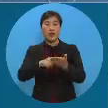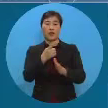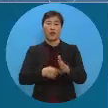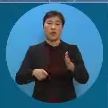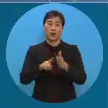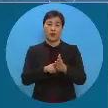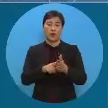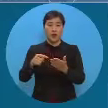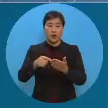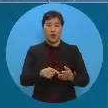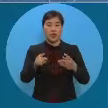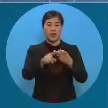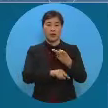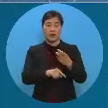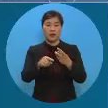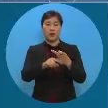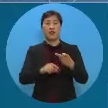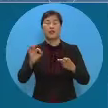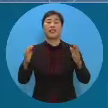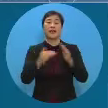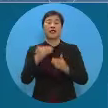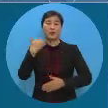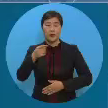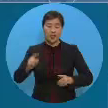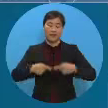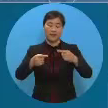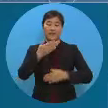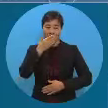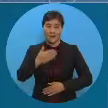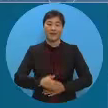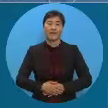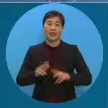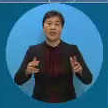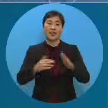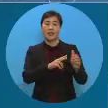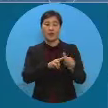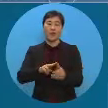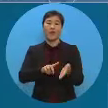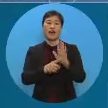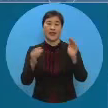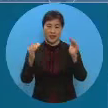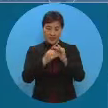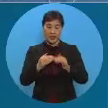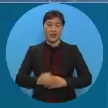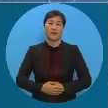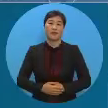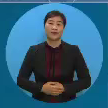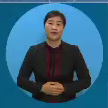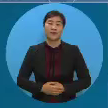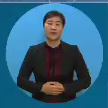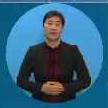경관을 발굴하기 위한 것으로 공모 접수는 12월 10일까지이고 누구나 참여할 수 있습니다. 지금까지